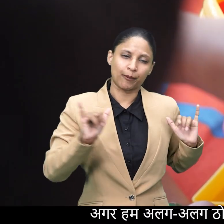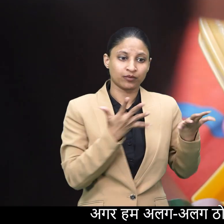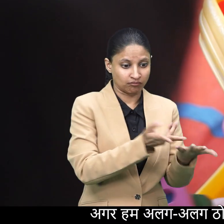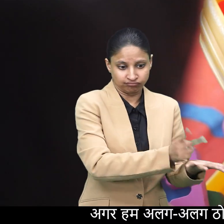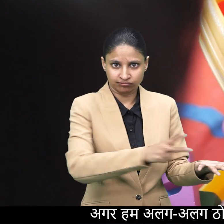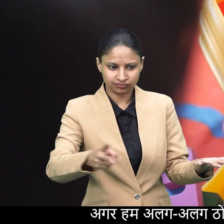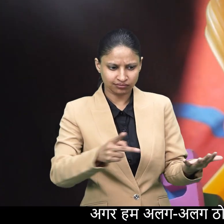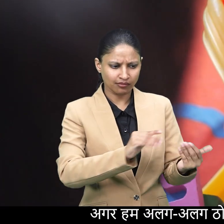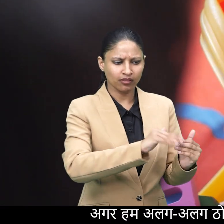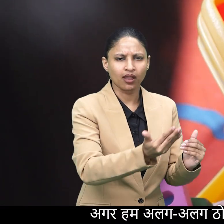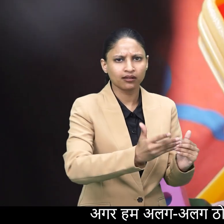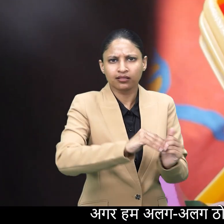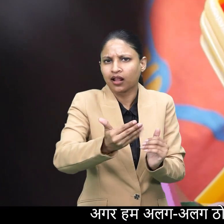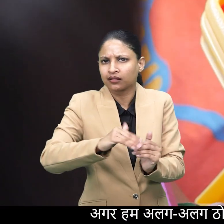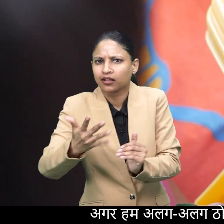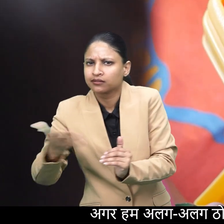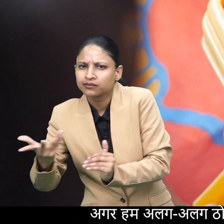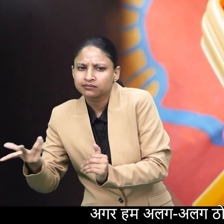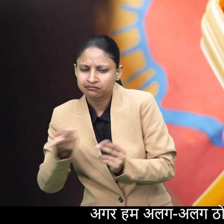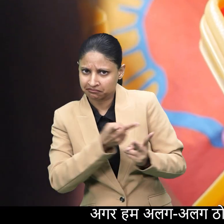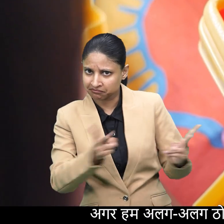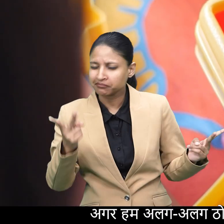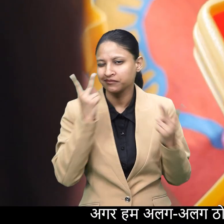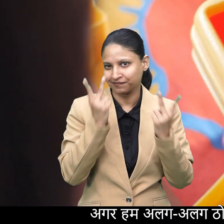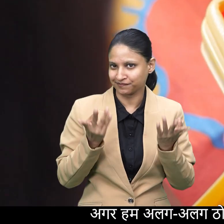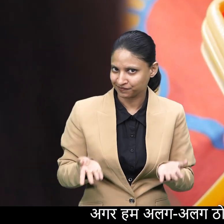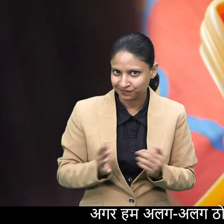धक्का दें तो क्या होता है? आइए देखें।